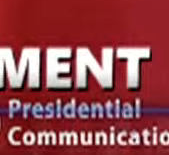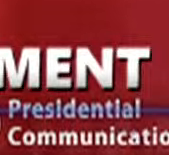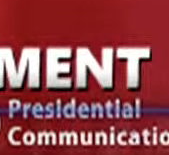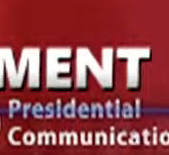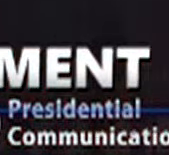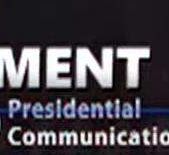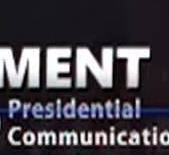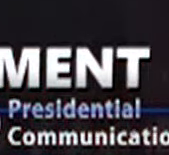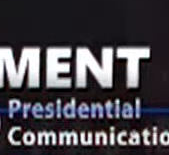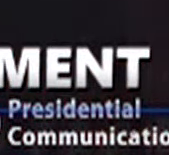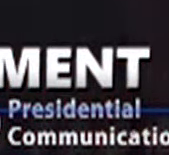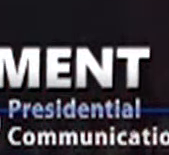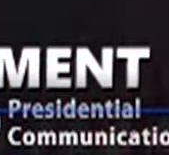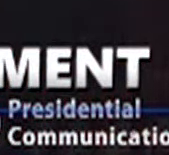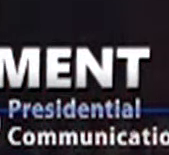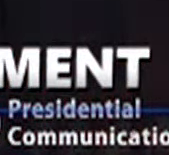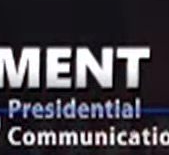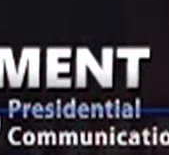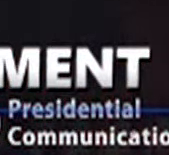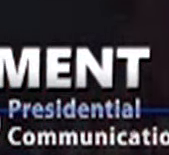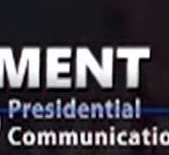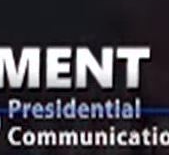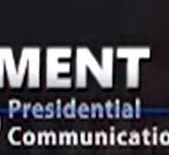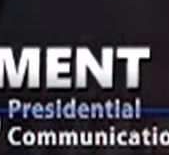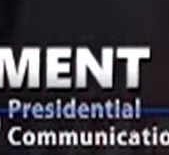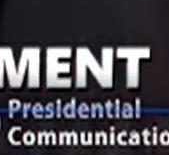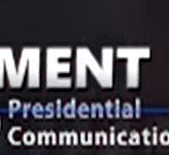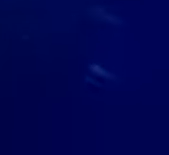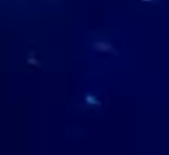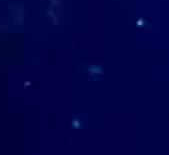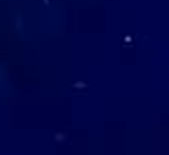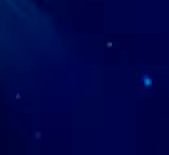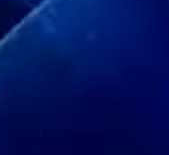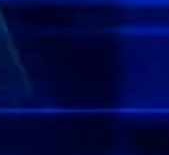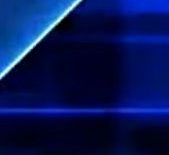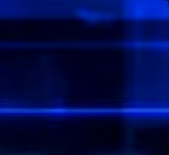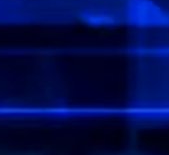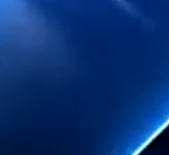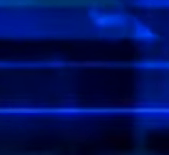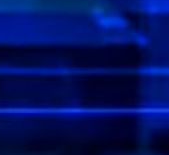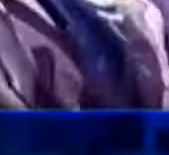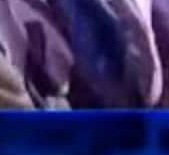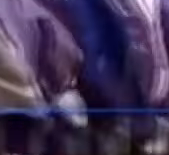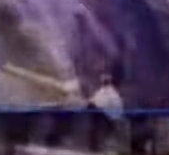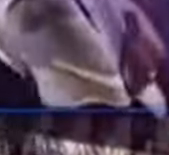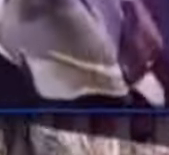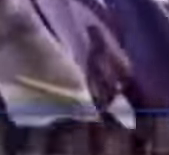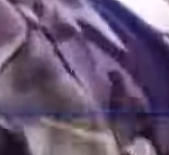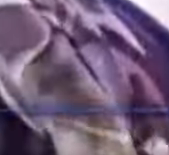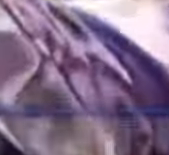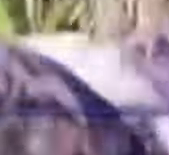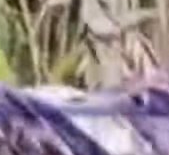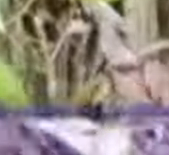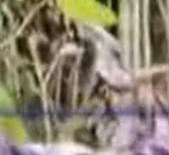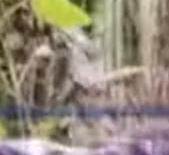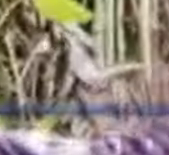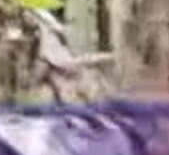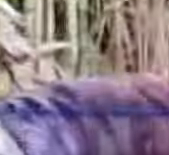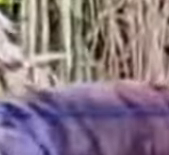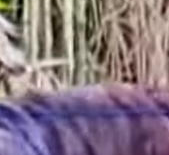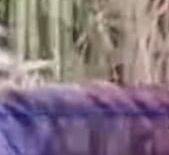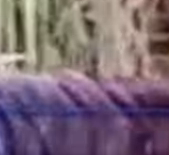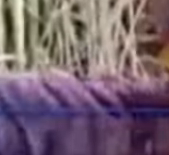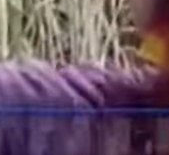Pangulong Rodrigo Duterte at Chinese President shining endangered species na tser